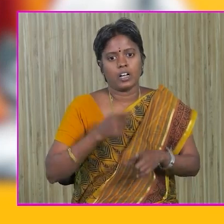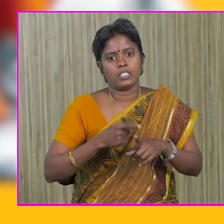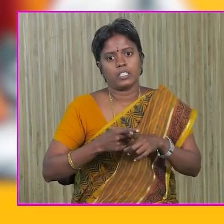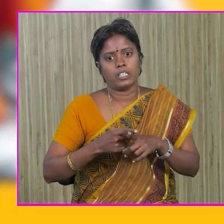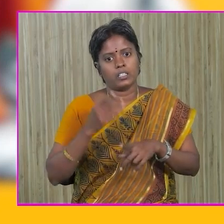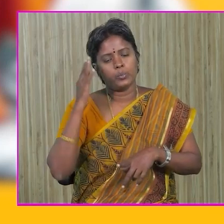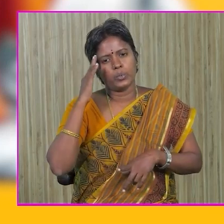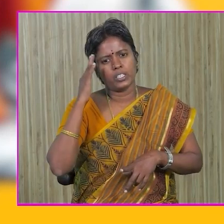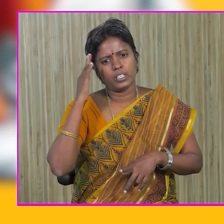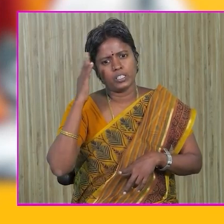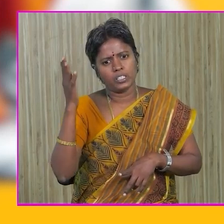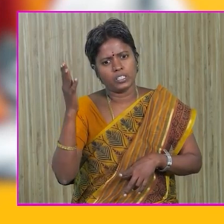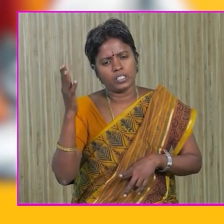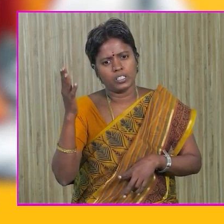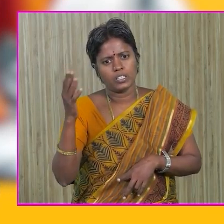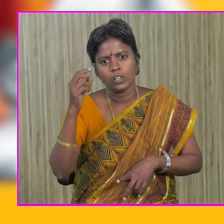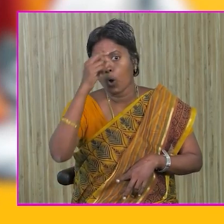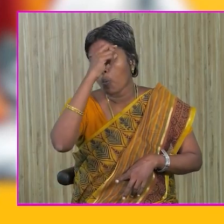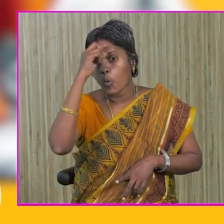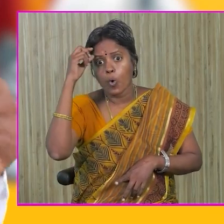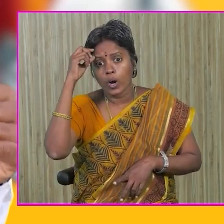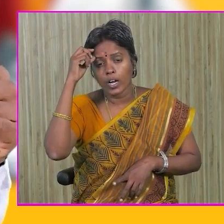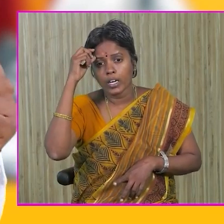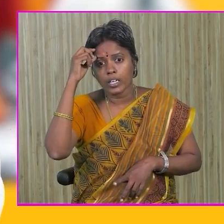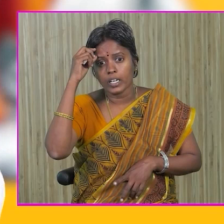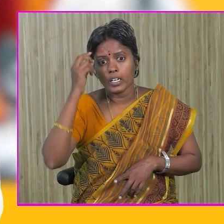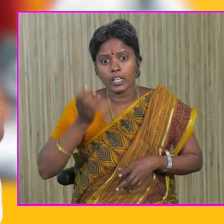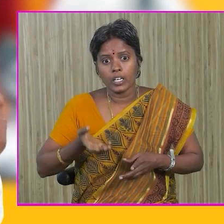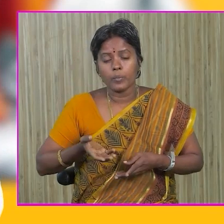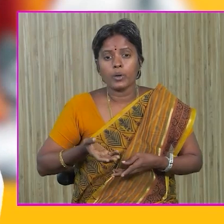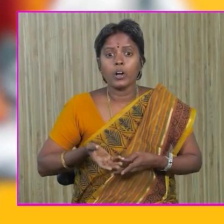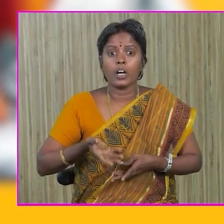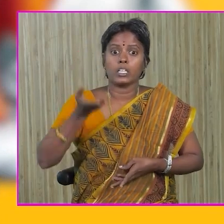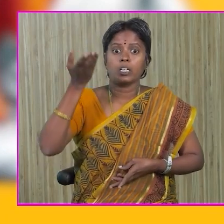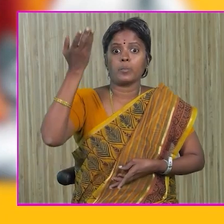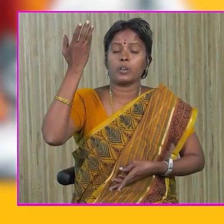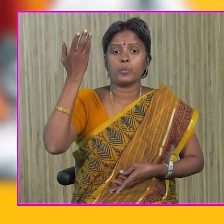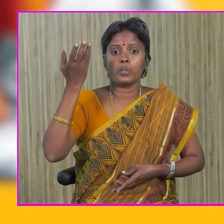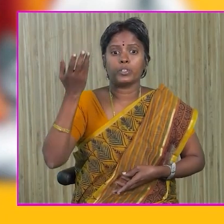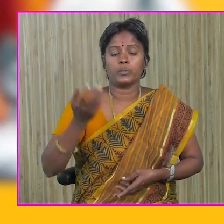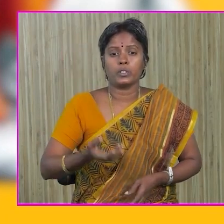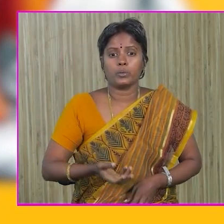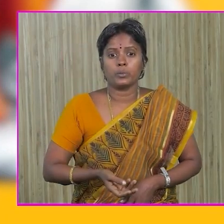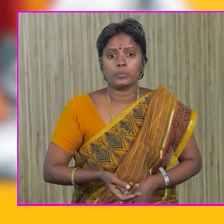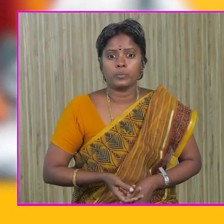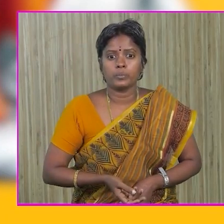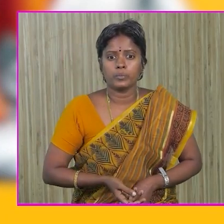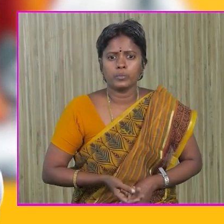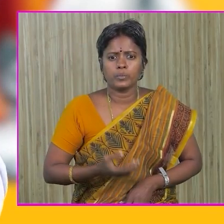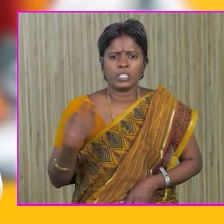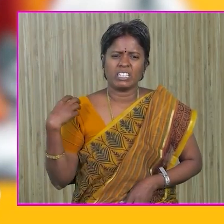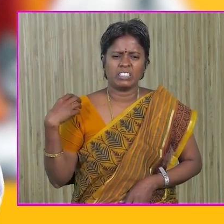மோகனை நாம் அதிகமாக புகழ்ந்து விட்டோம். மோகனை அழைத்து கூறினார், மோகன் நாம் எந்த நிலையிலும் கர்வம்